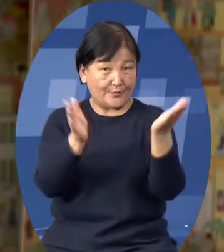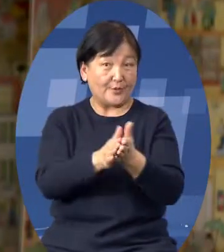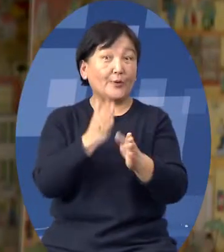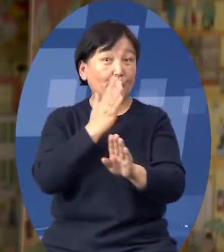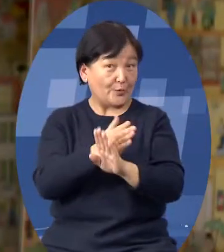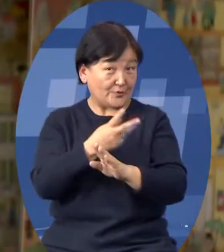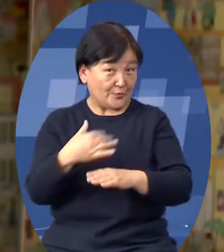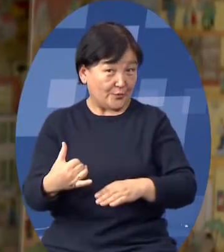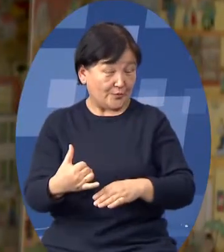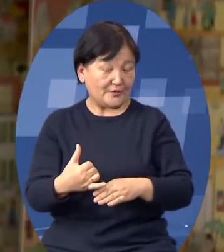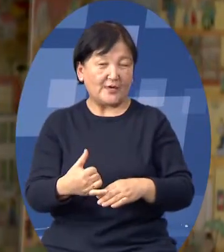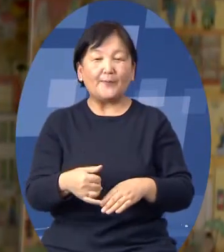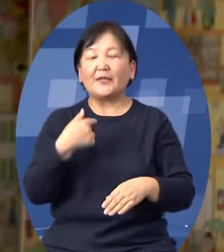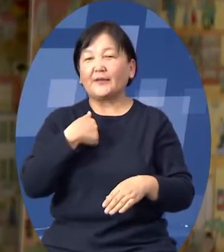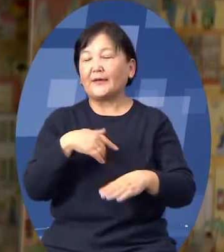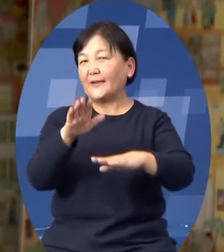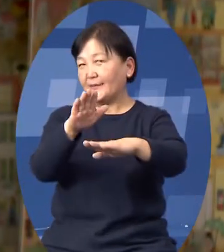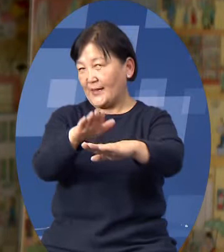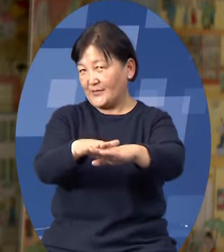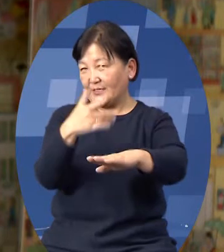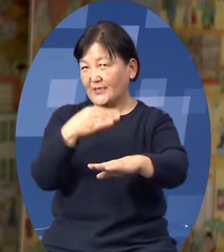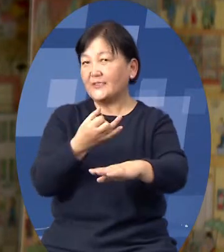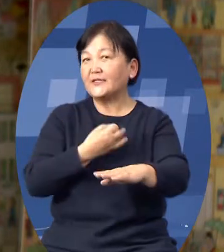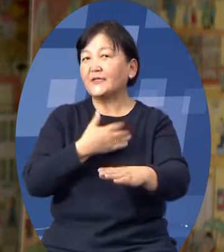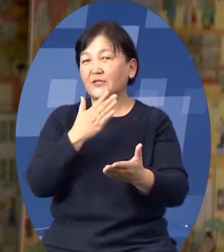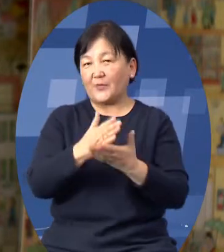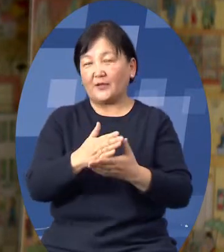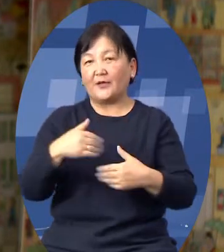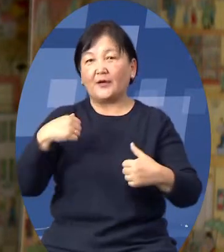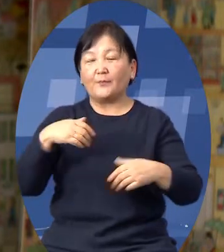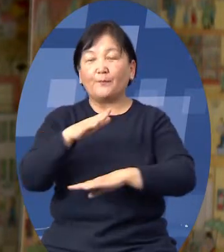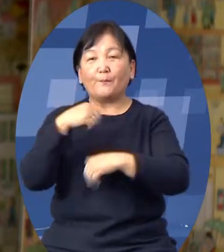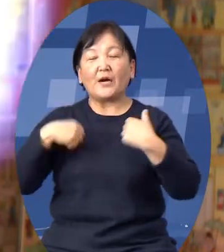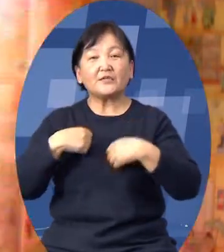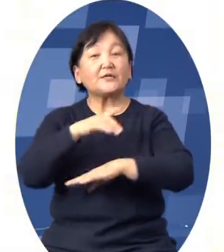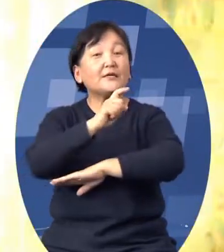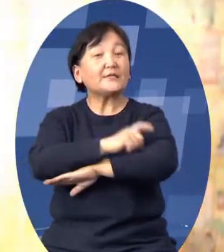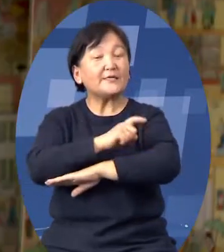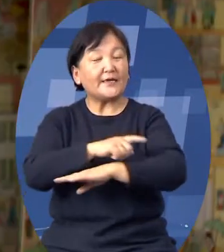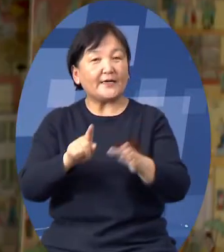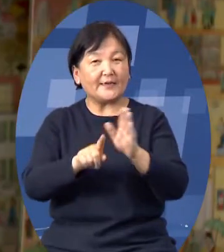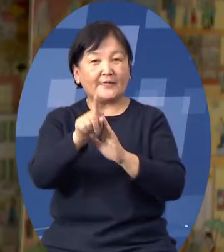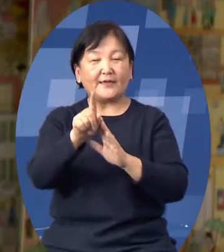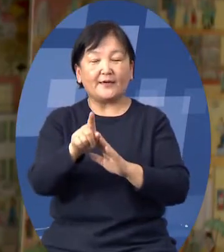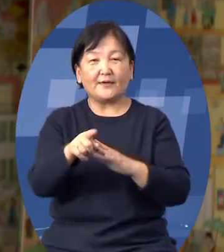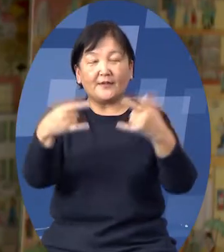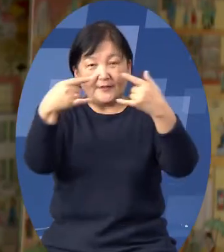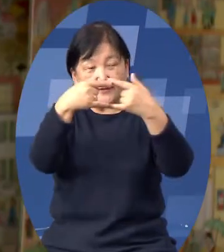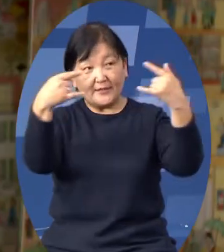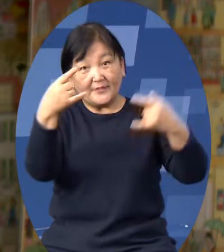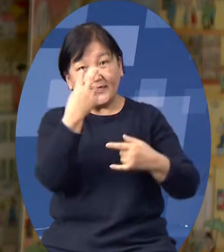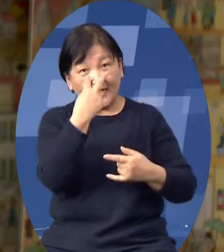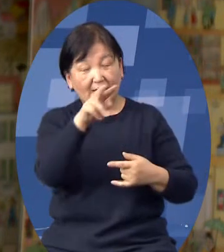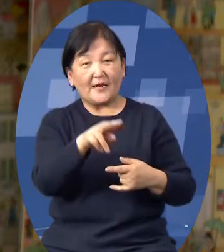хүүхдүүдээ. Багш нь та нарыг бэлдэж тавьсан гэдэгт итгэлтэй байна. За, одоо хичээлээ эхлэе. За, хүүхдүүдээ дэлгэцрээ